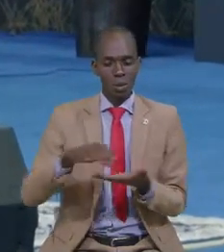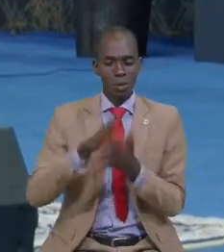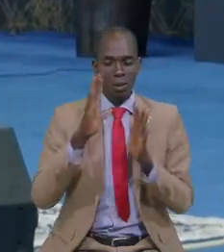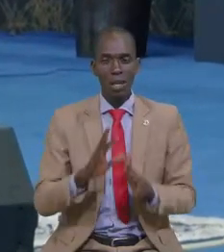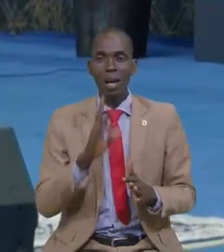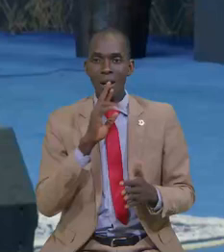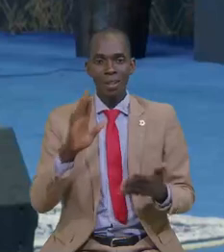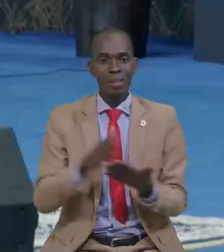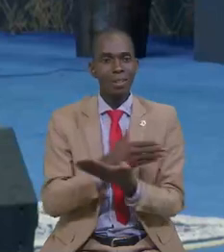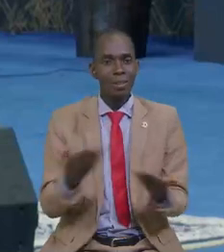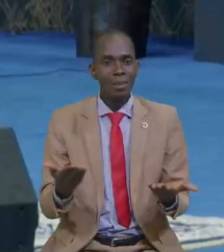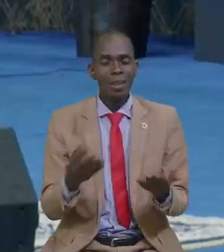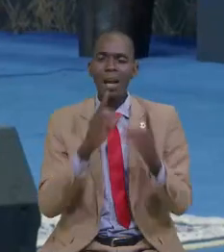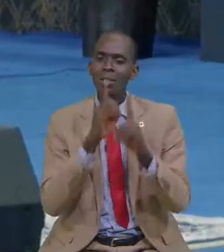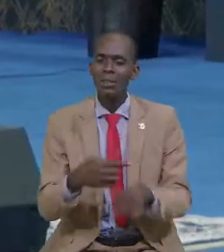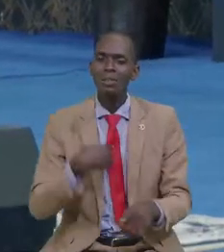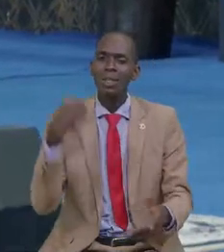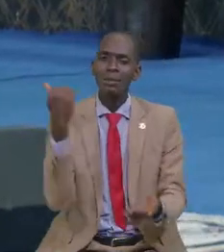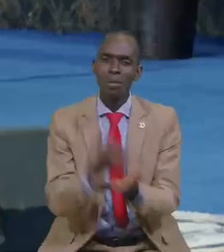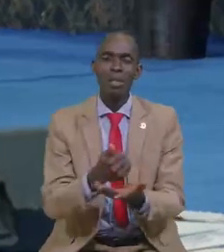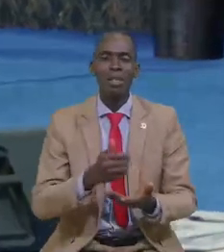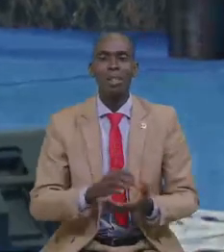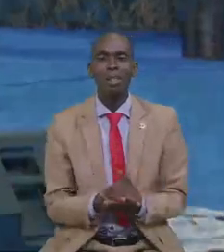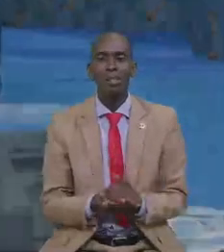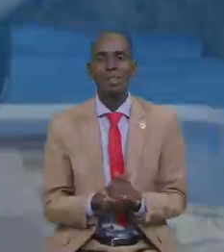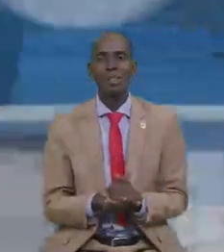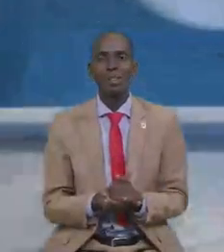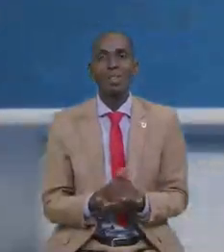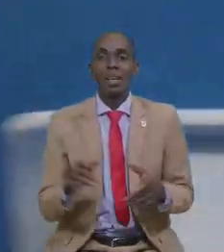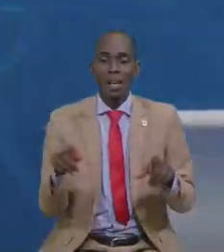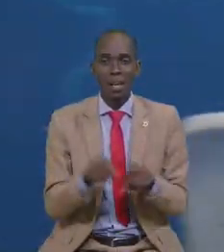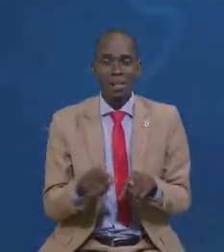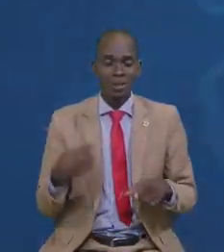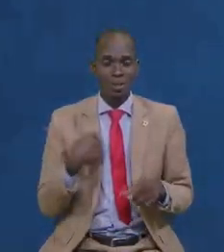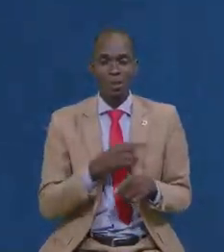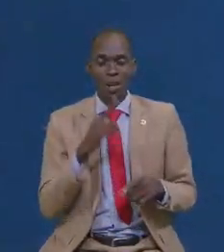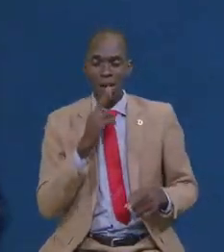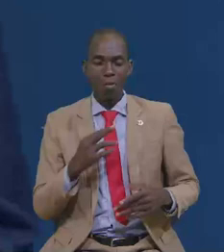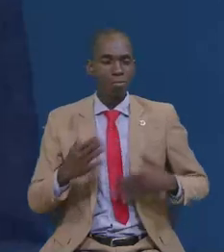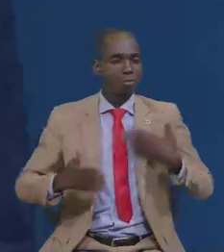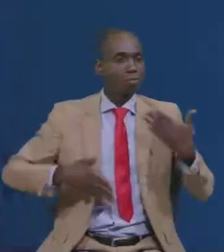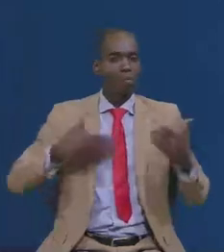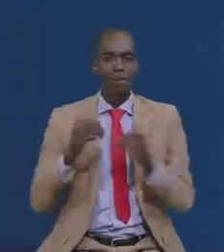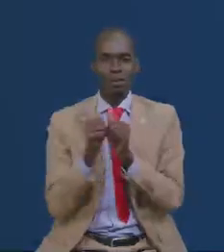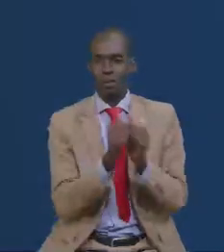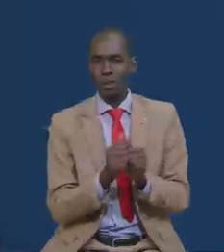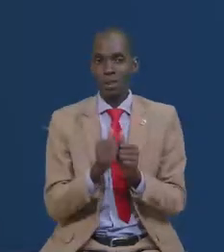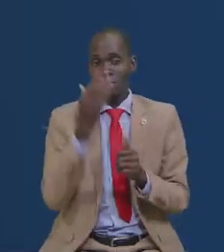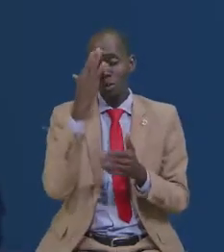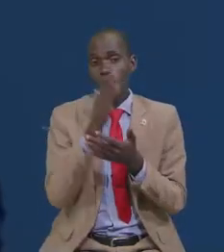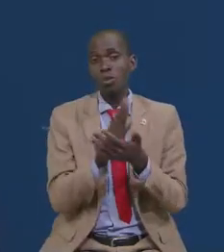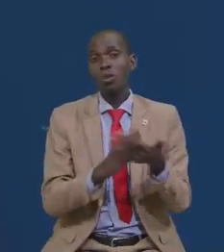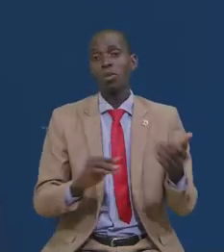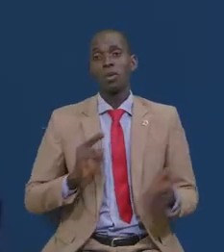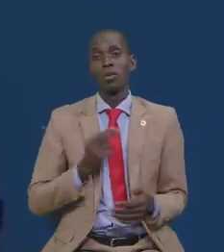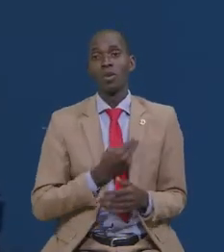chorale chante, je n'ai pas entendu votre amen. Et lorsque nous nous réjouissons ensemble, vous